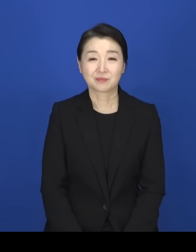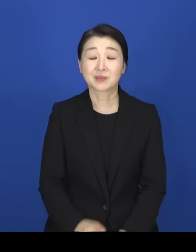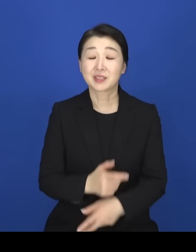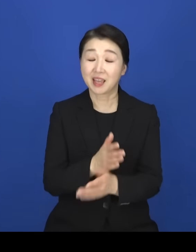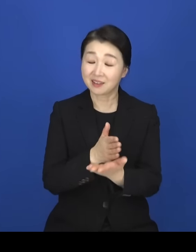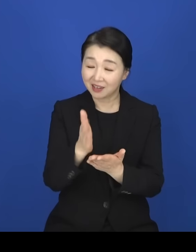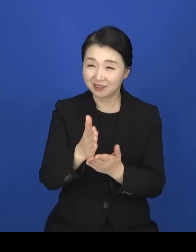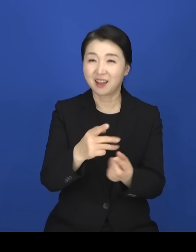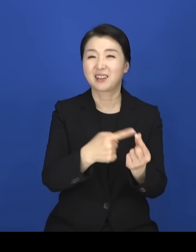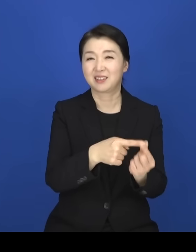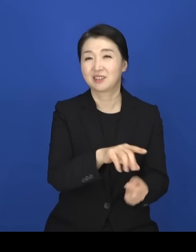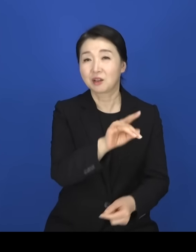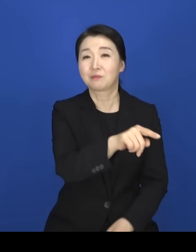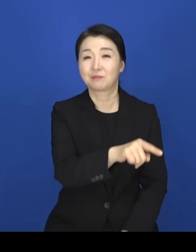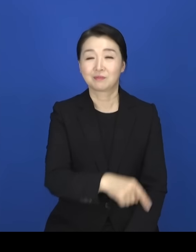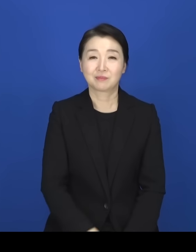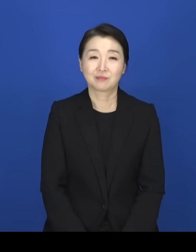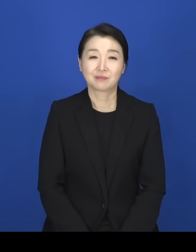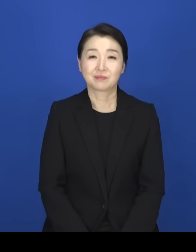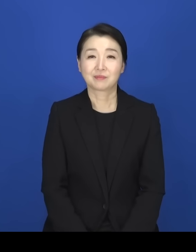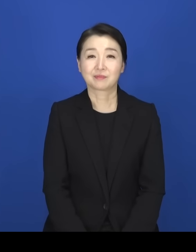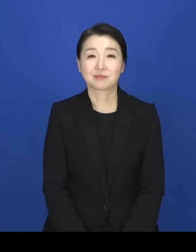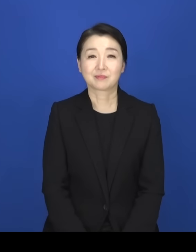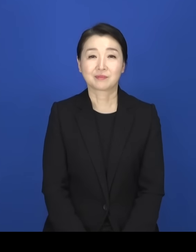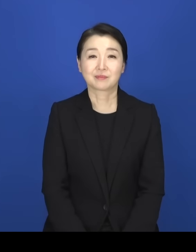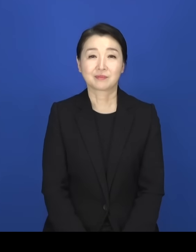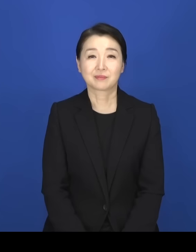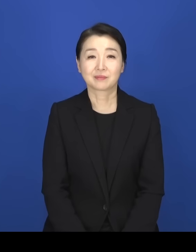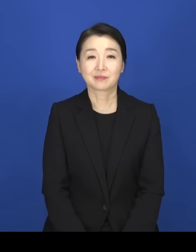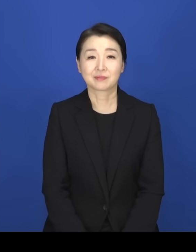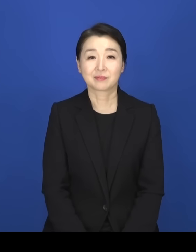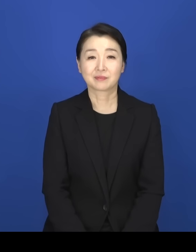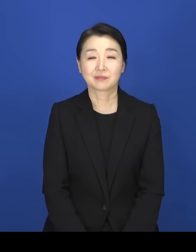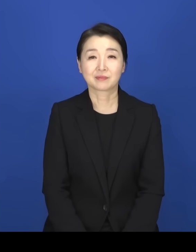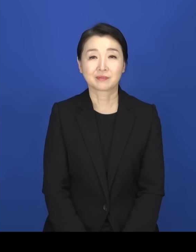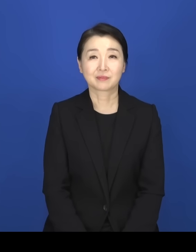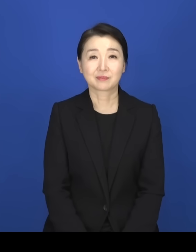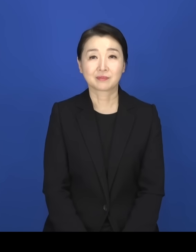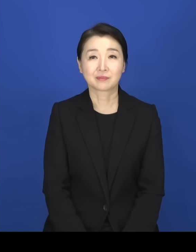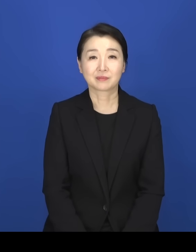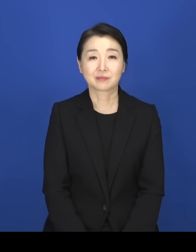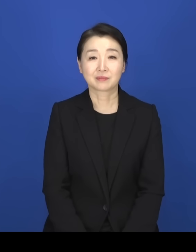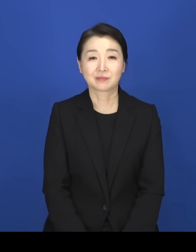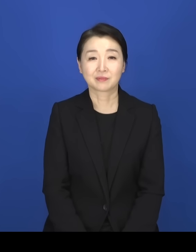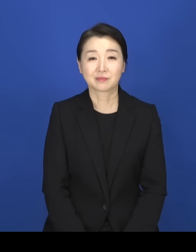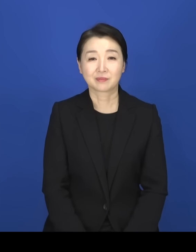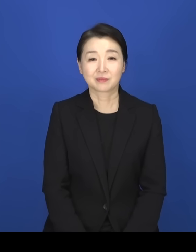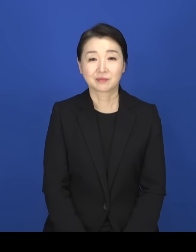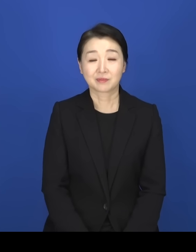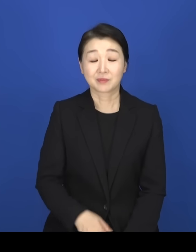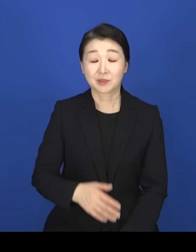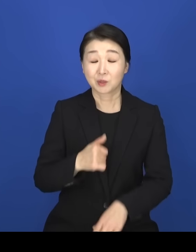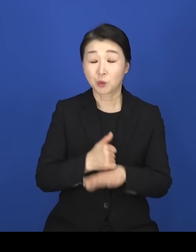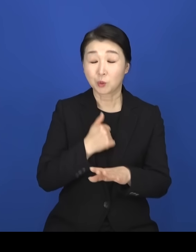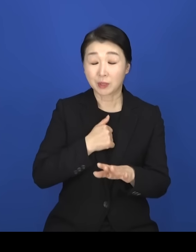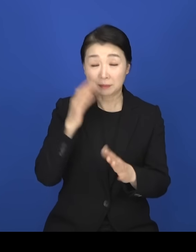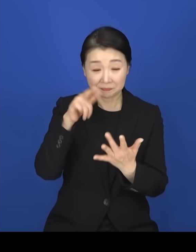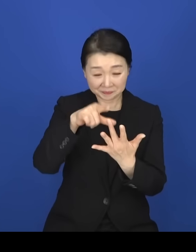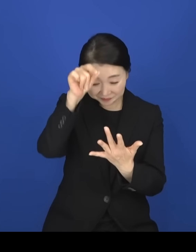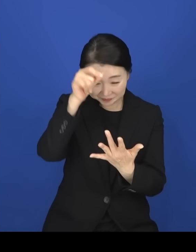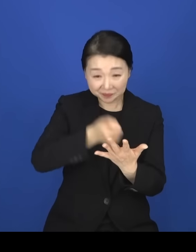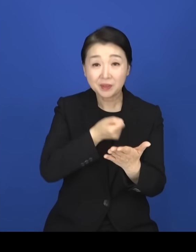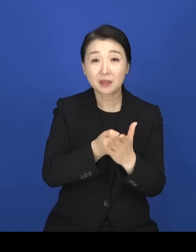장르가. 개그의 장르가 처음이었어요. 맞아요. 네. 그리고 사실은 선택적으로 제가 그런 걸 했었던 거죠. 제가